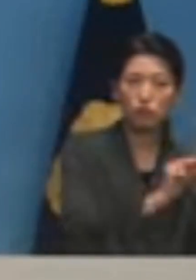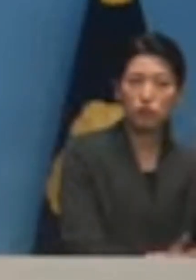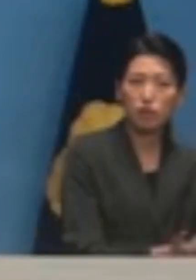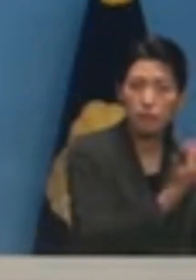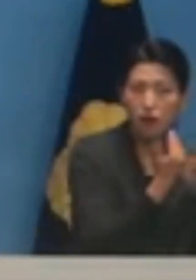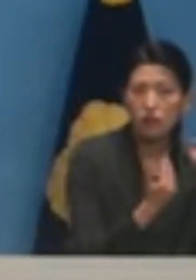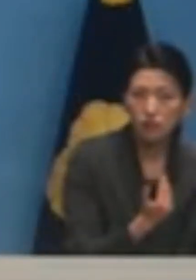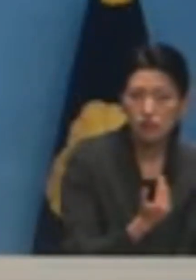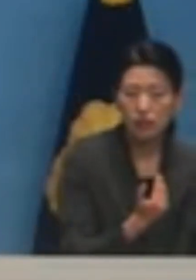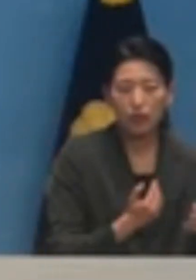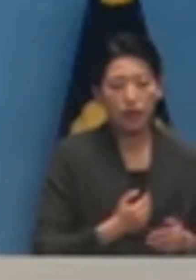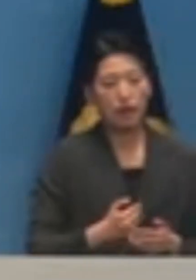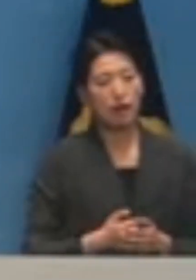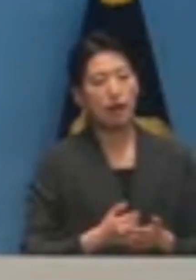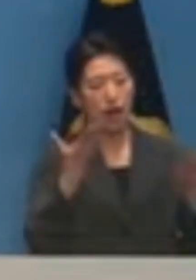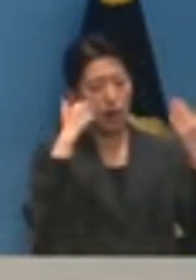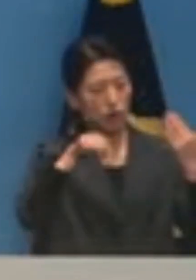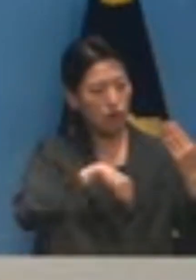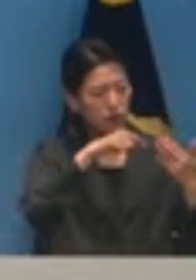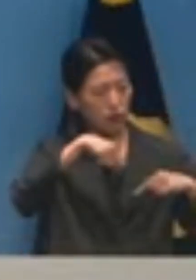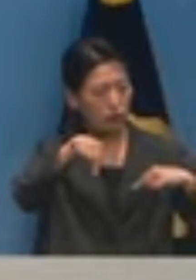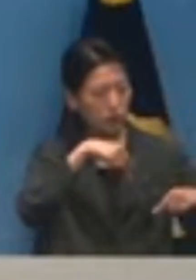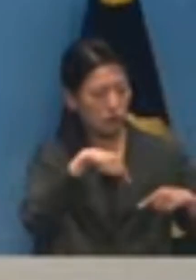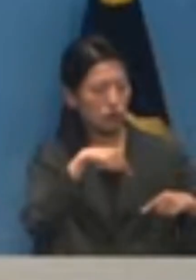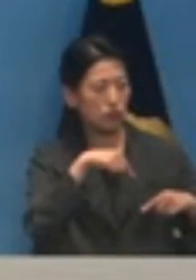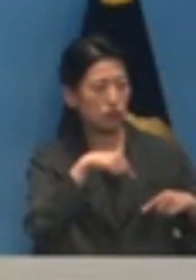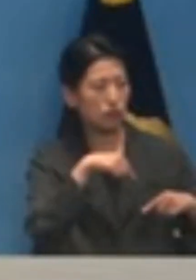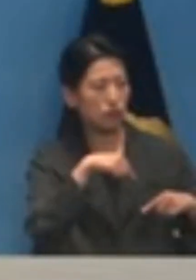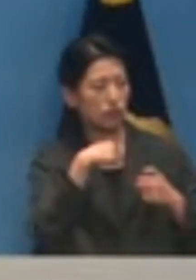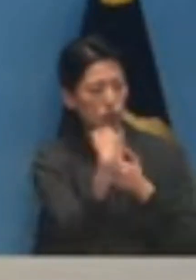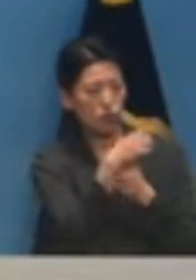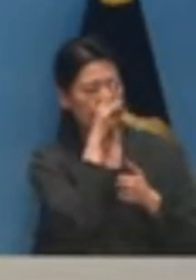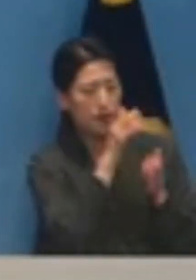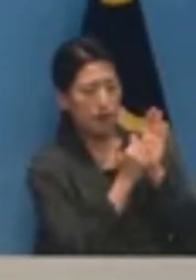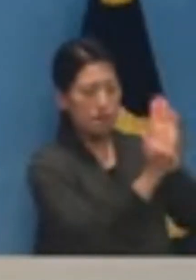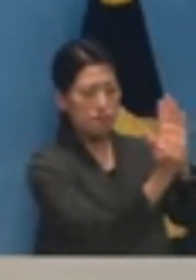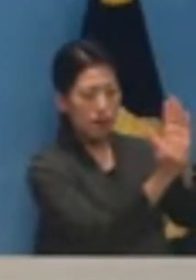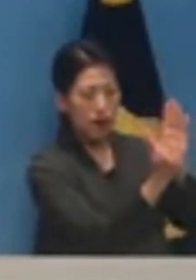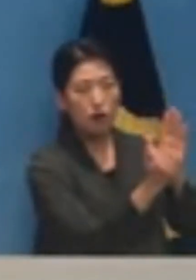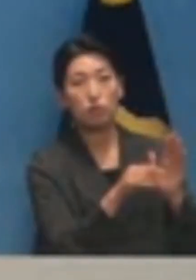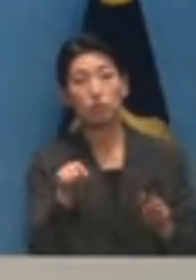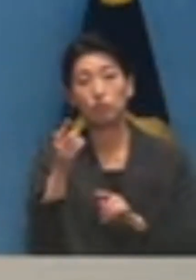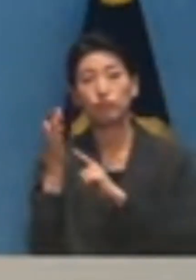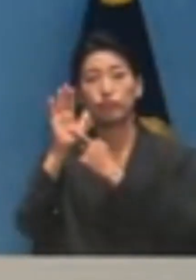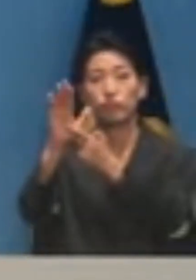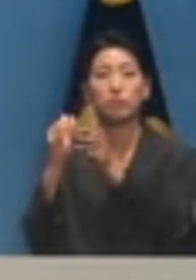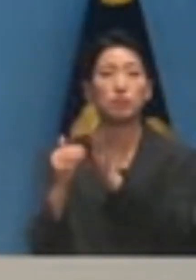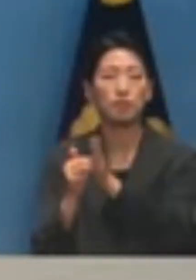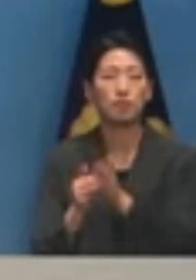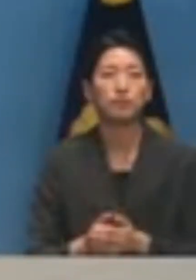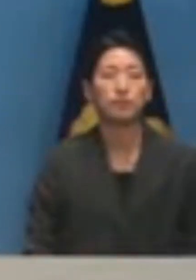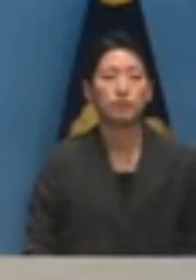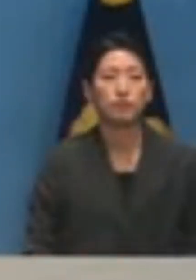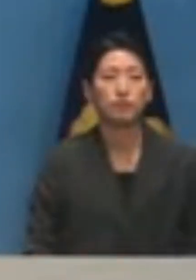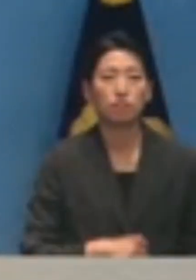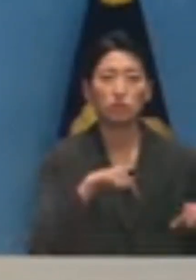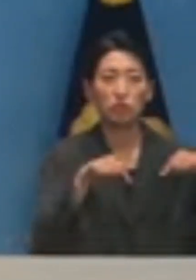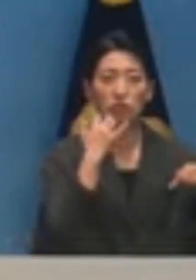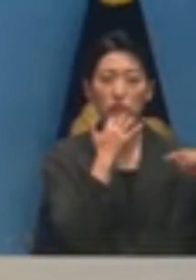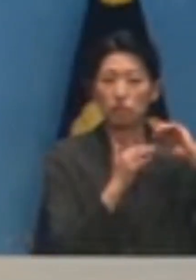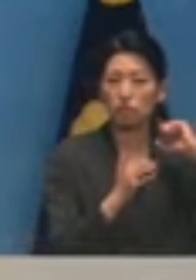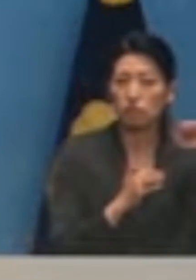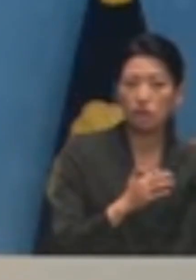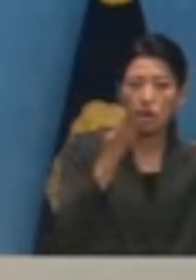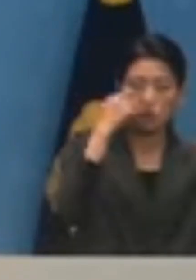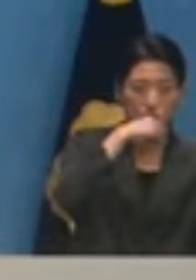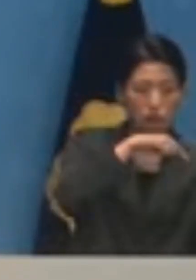벌어지는 모든 정치적 선전을 스스로 거부합니다라고 소신을 밝혔으며 정치적 편향 교육 사례는 전국